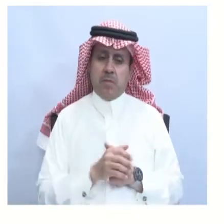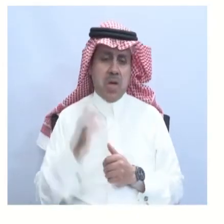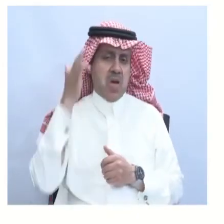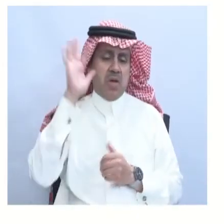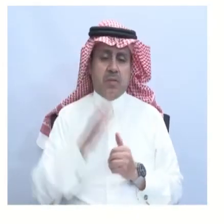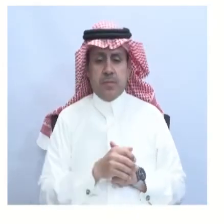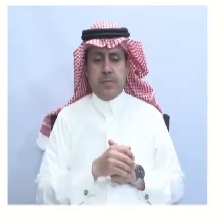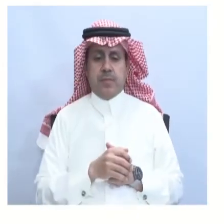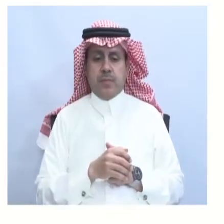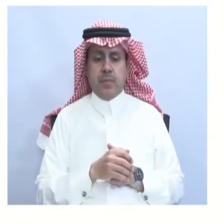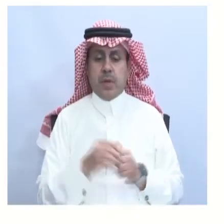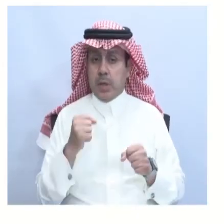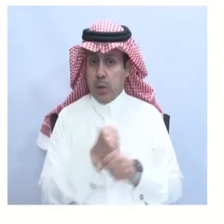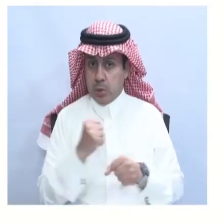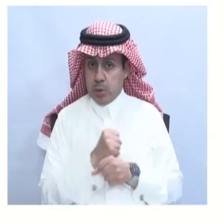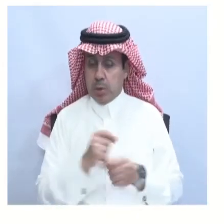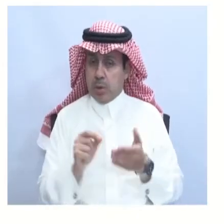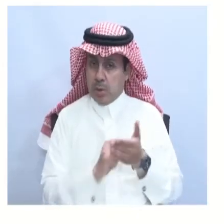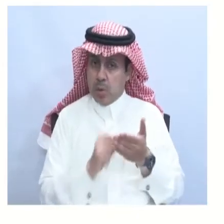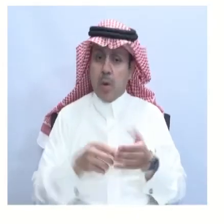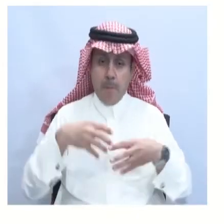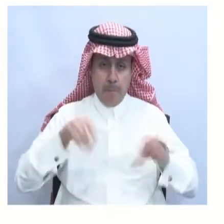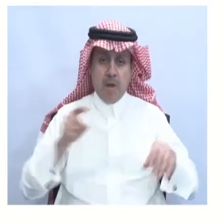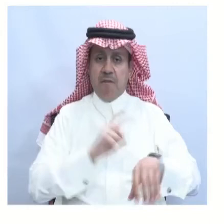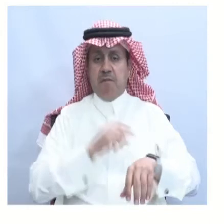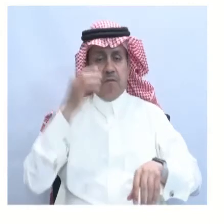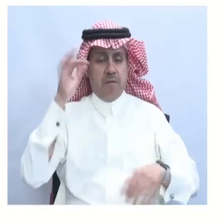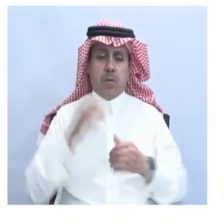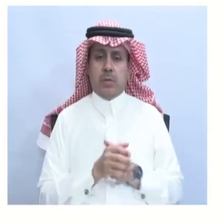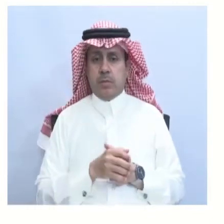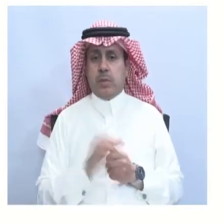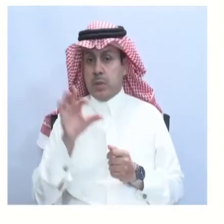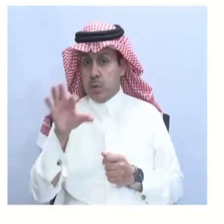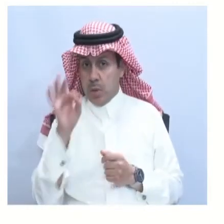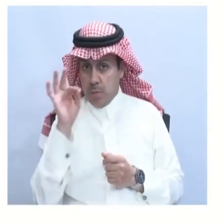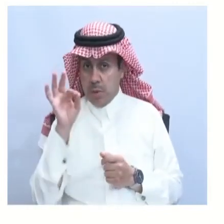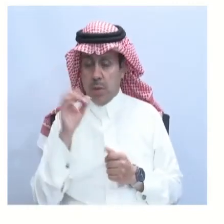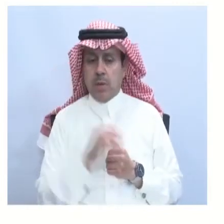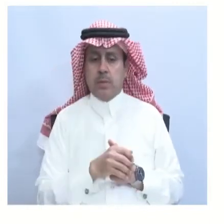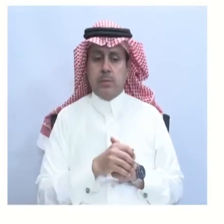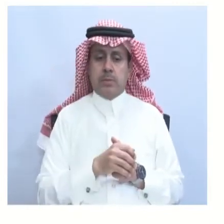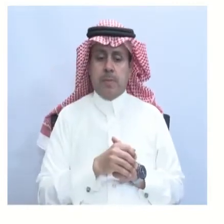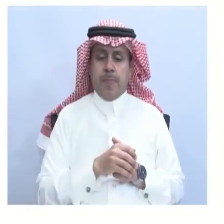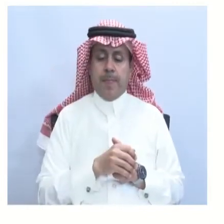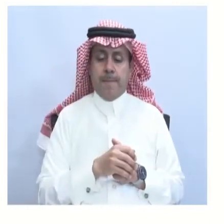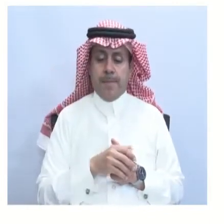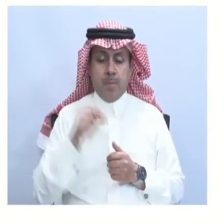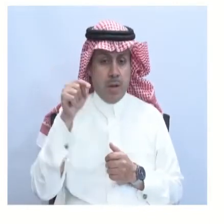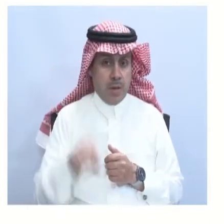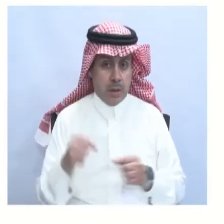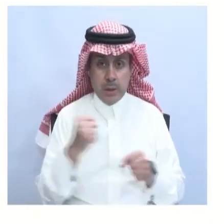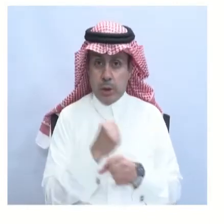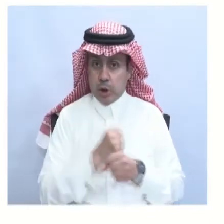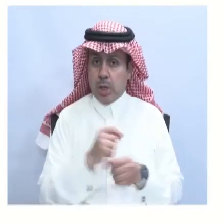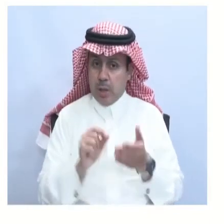فيجوز اجراء العقود في اي وقت الا انه يست من ذلك ما اذا كان اجراء